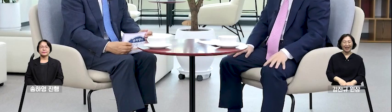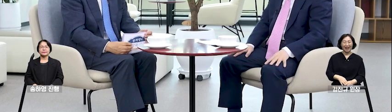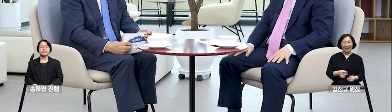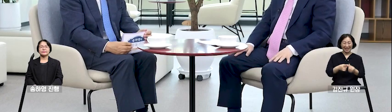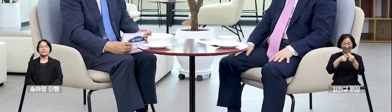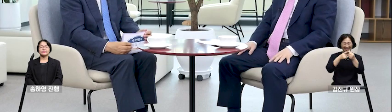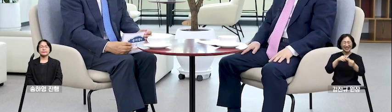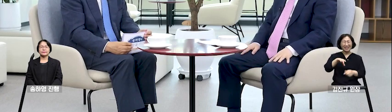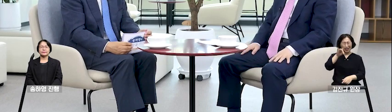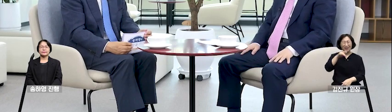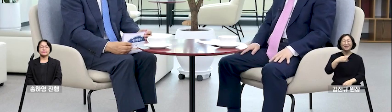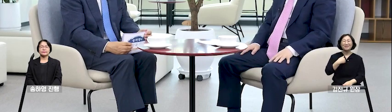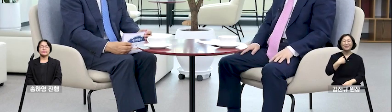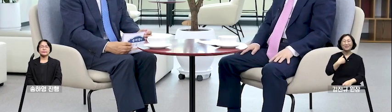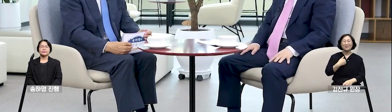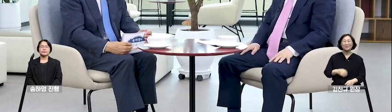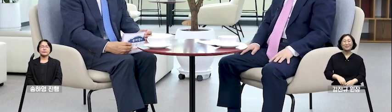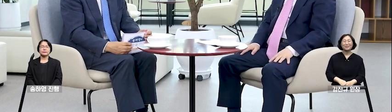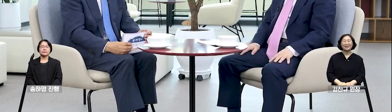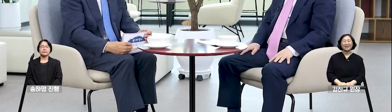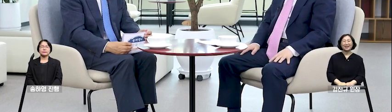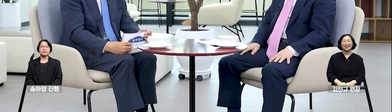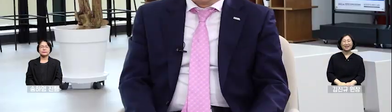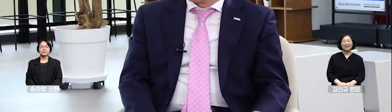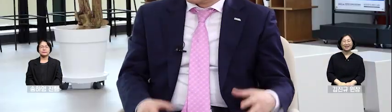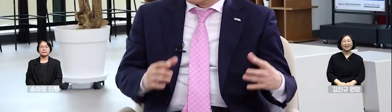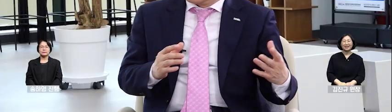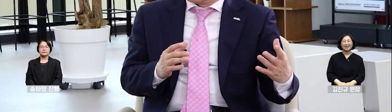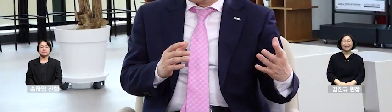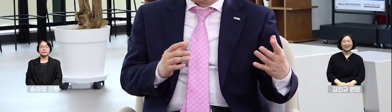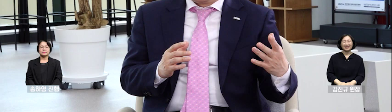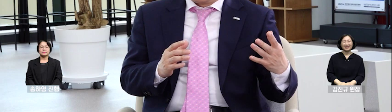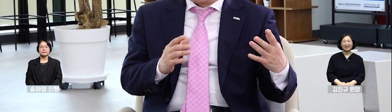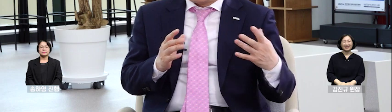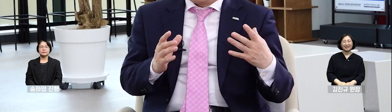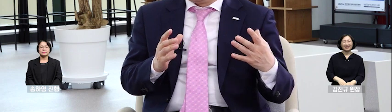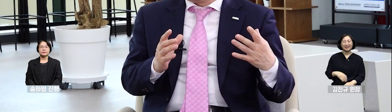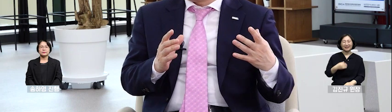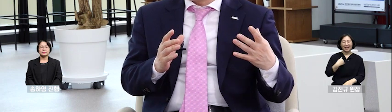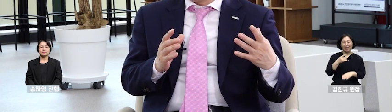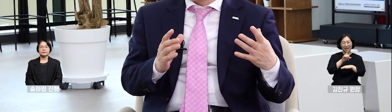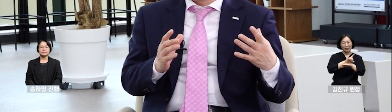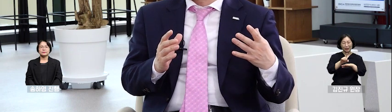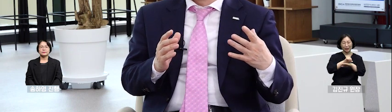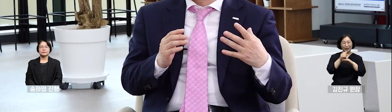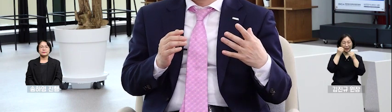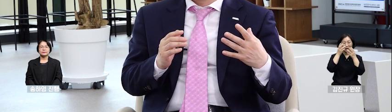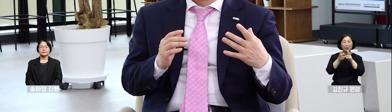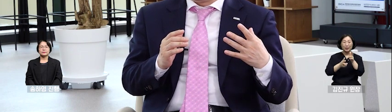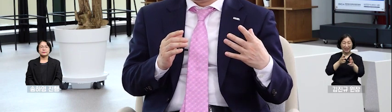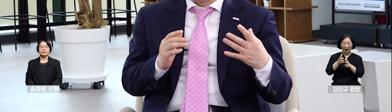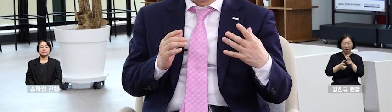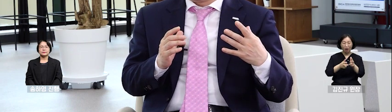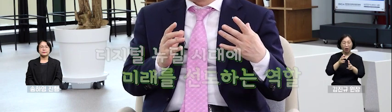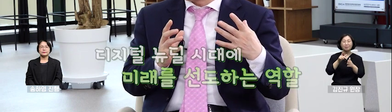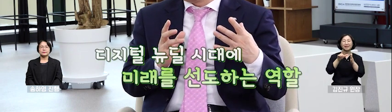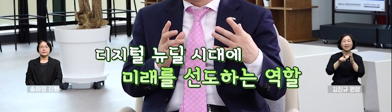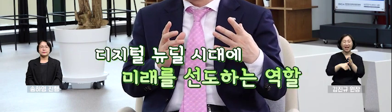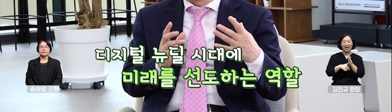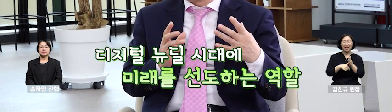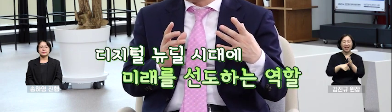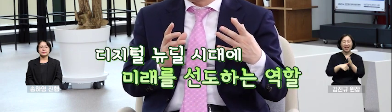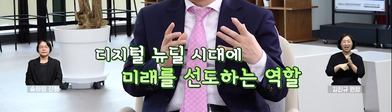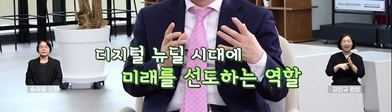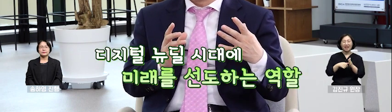등을 했는데 4 뭐 말그대로 저희가 지금 뭐 디지털 우리 시대의 저희 역할이 미래를